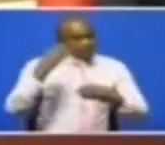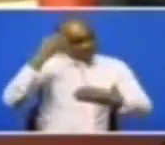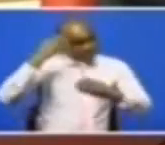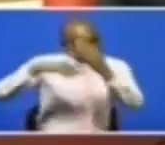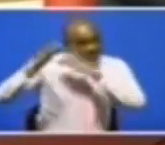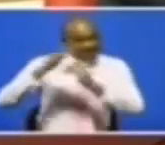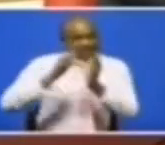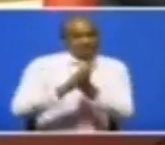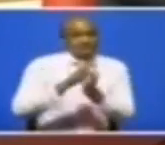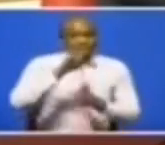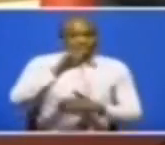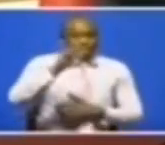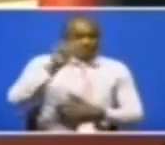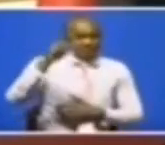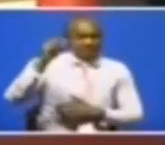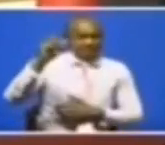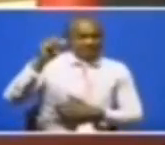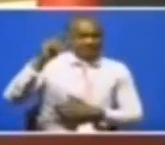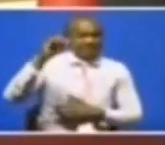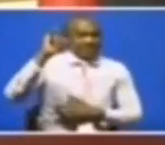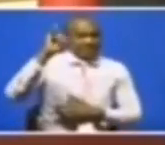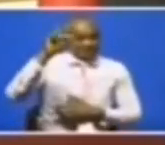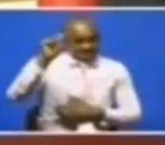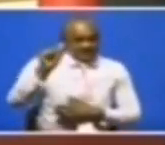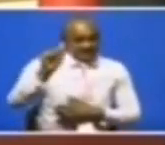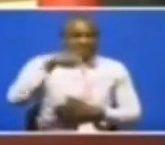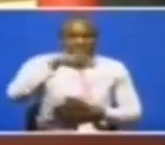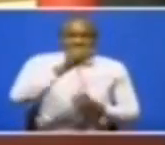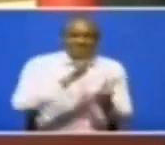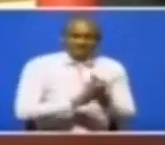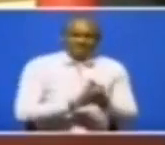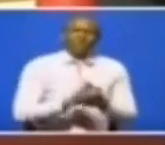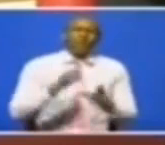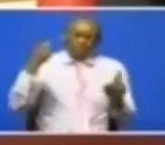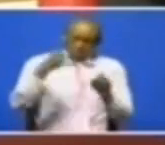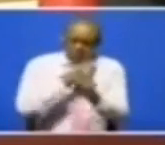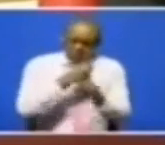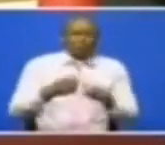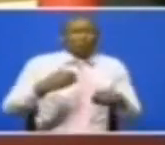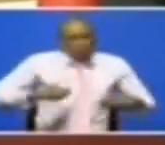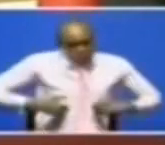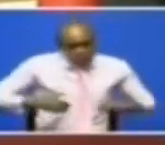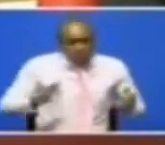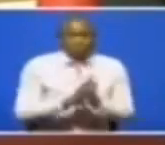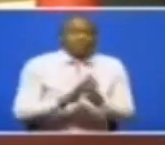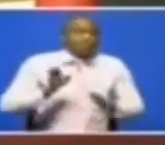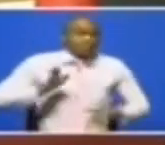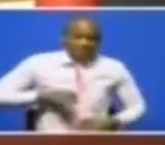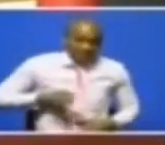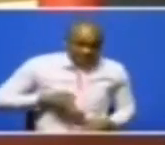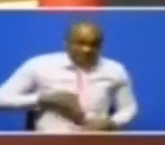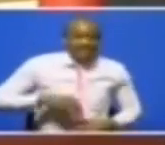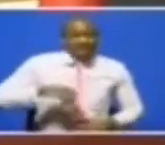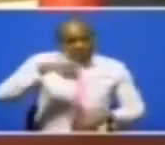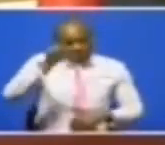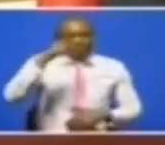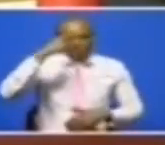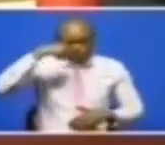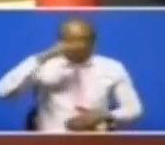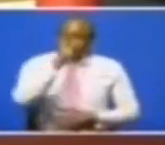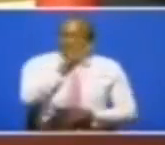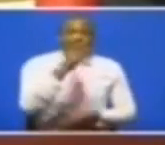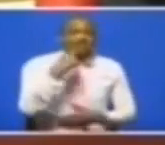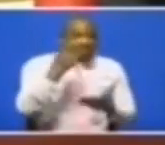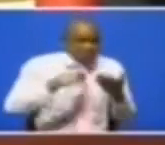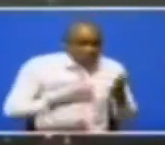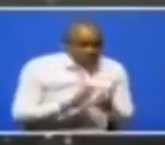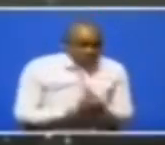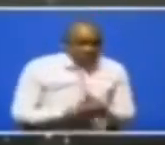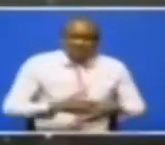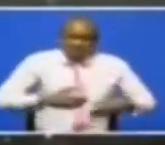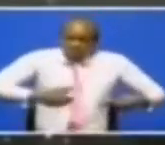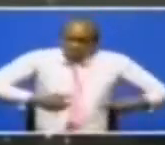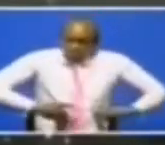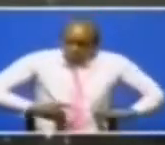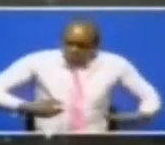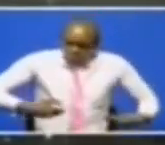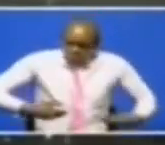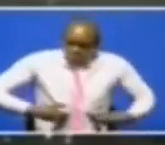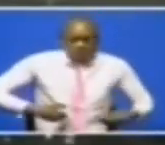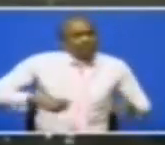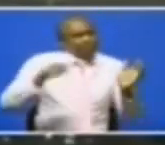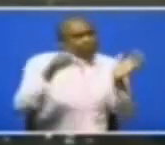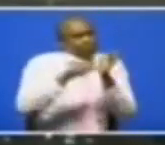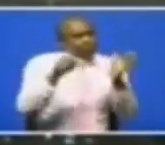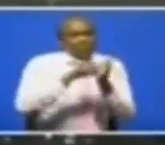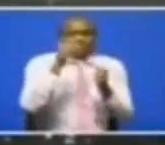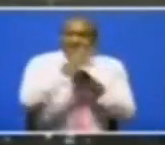Profesa Wainaina ambaye anapigania vijana sana na kina mama, na anauza sera kuwa vijana